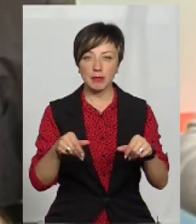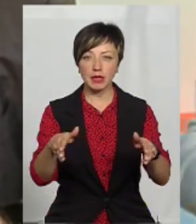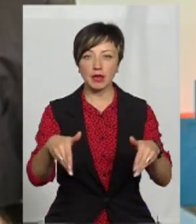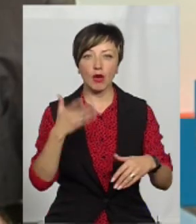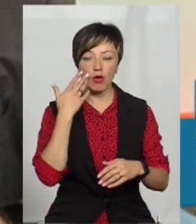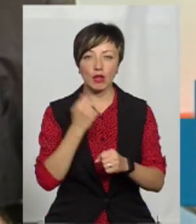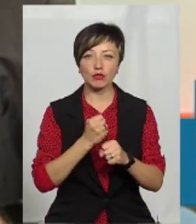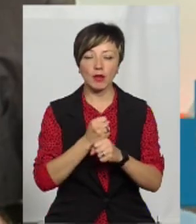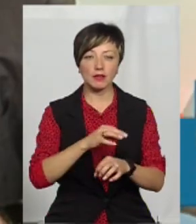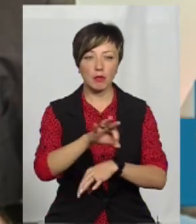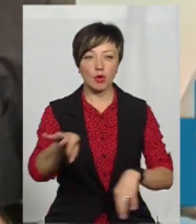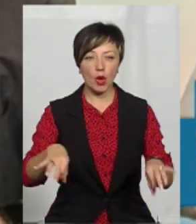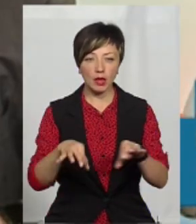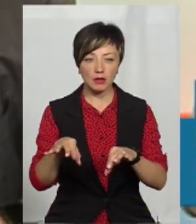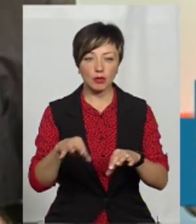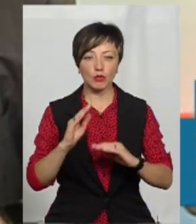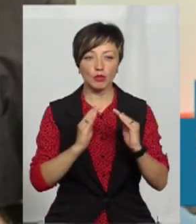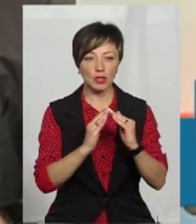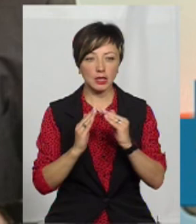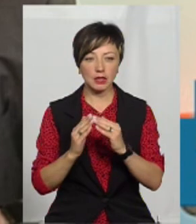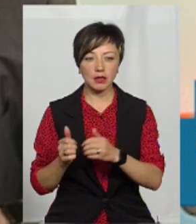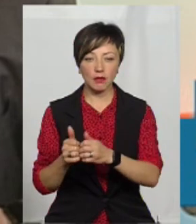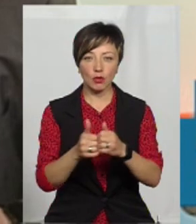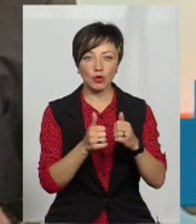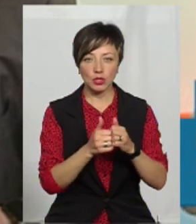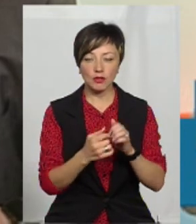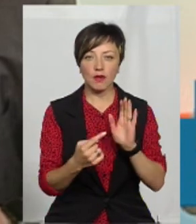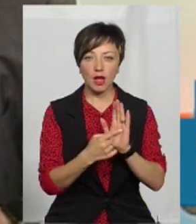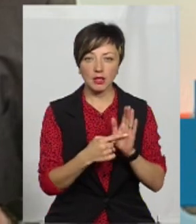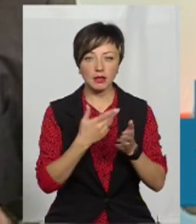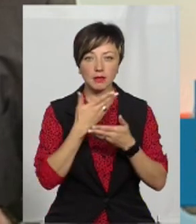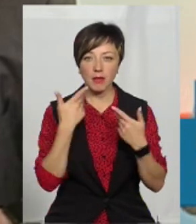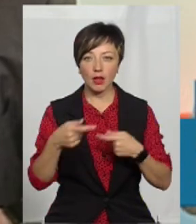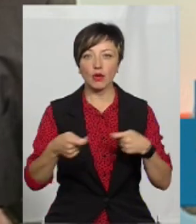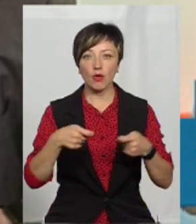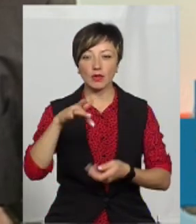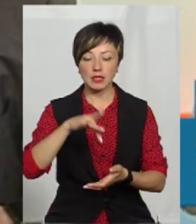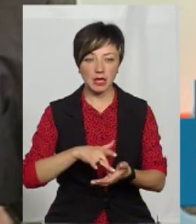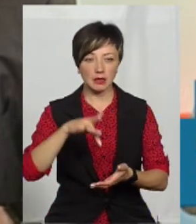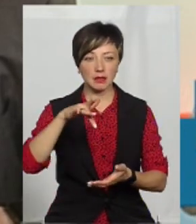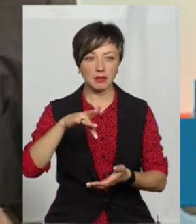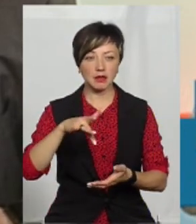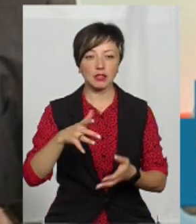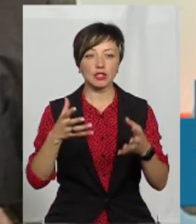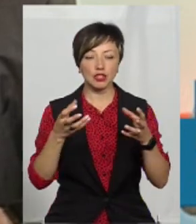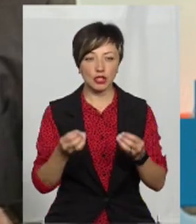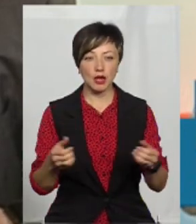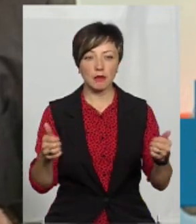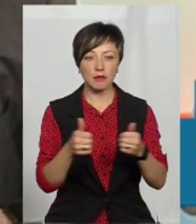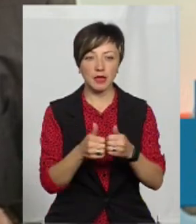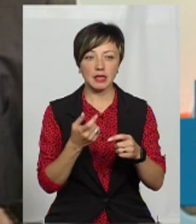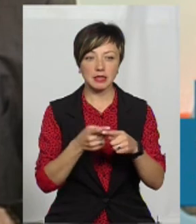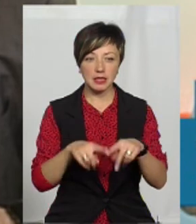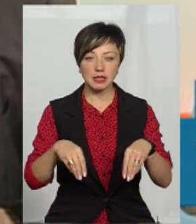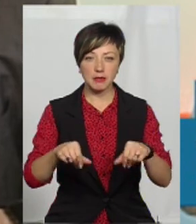розроблявся проєкт, будинки навколишні вказані, але не вказано торговий центр, який стоїть ще біля